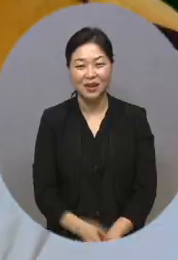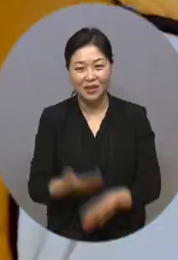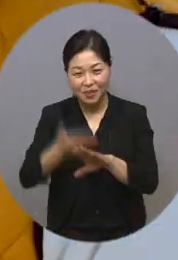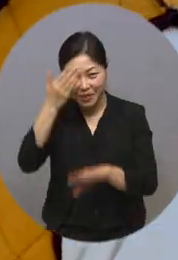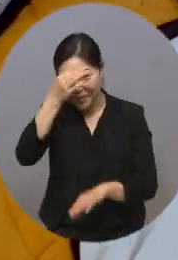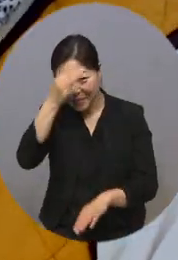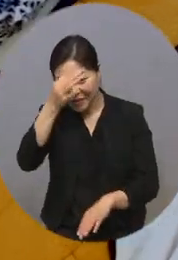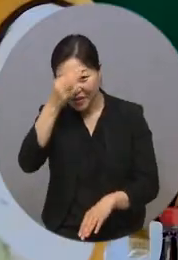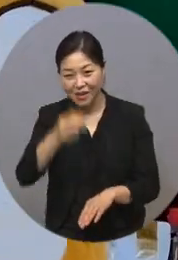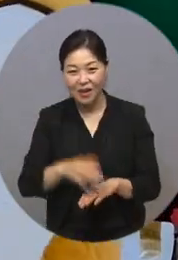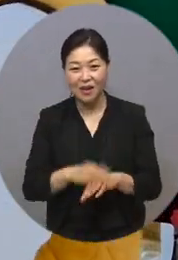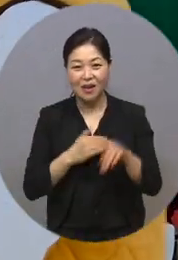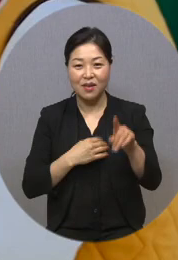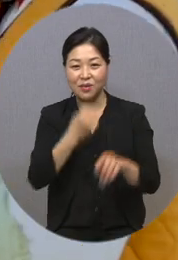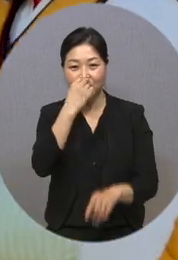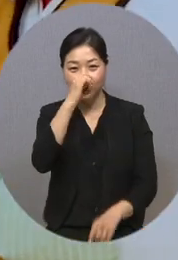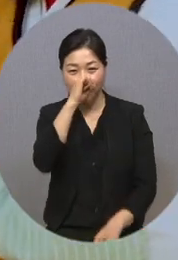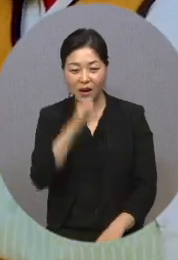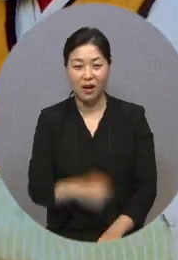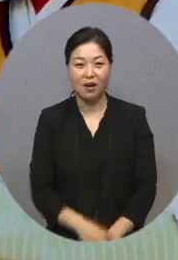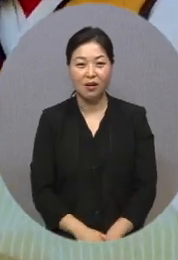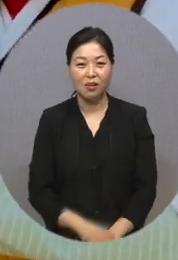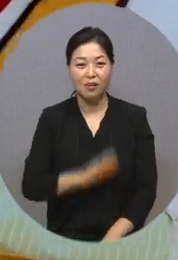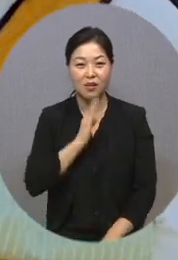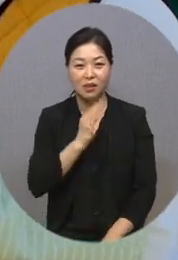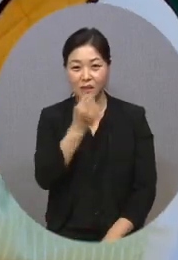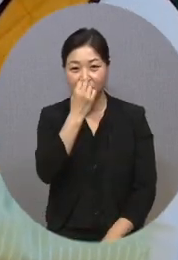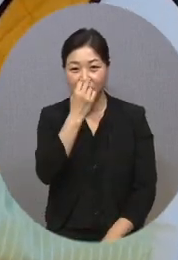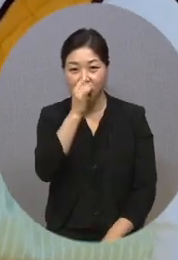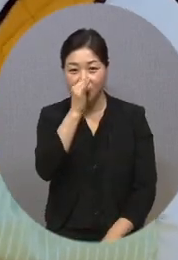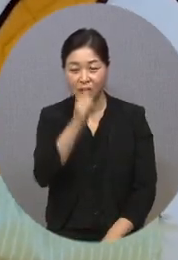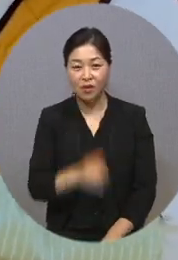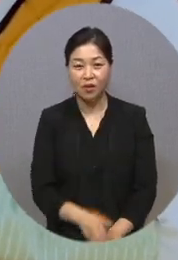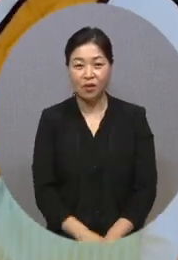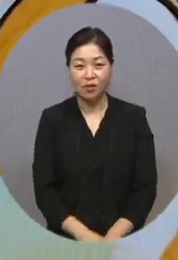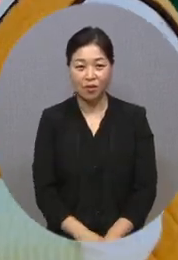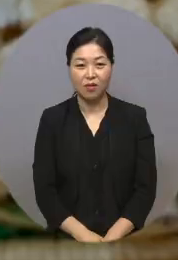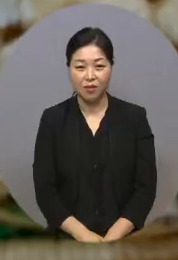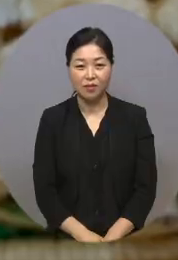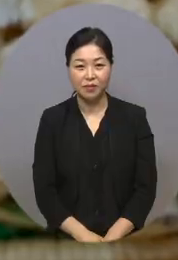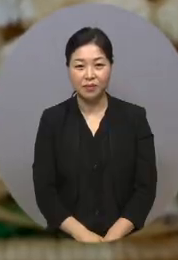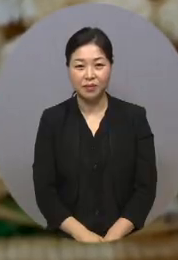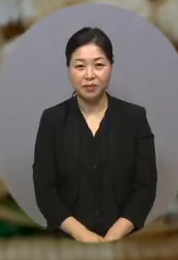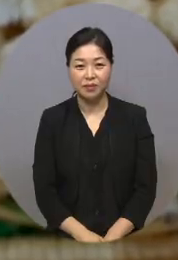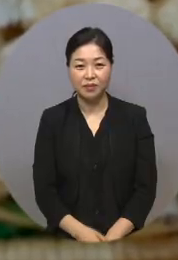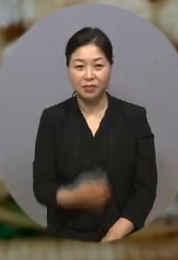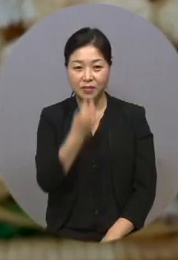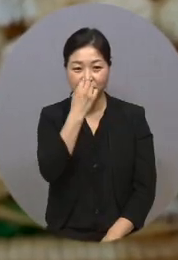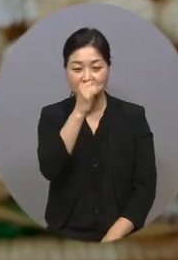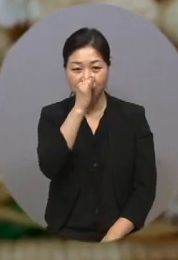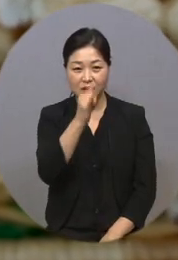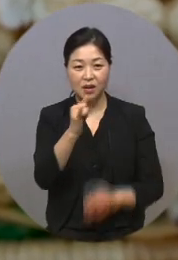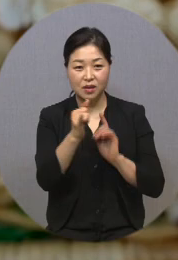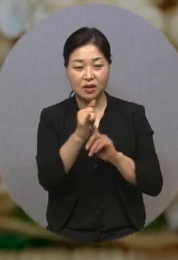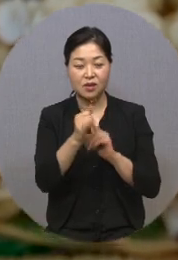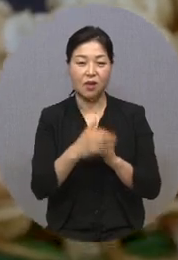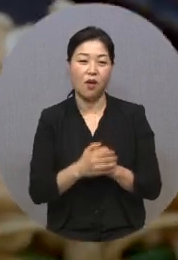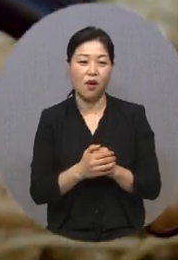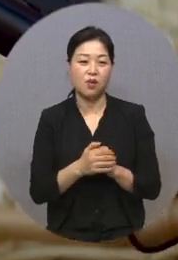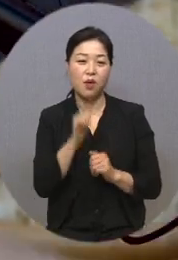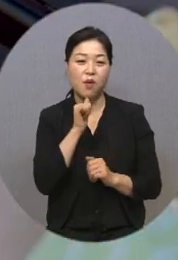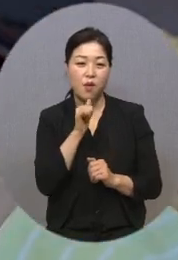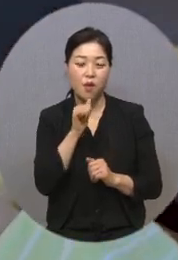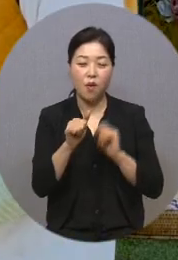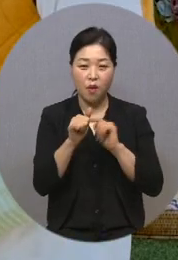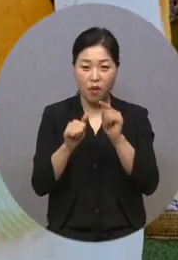죄송합니다. 굉장히 향이 좋습니다. 오, 향이 있네. 야, 이게. 오, 향이 있어. 네. 여기 주세요. 알, 알이가 살아있네. 그러게요.